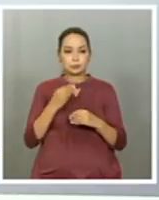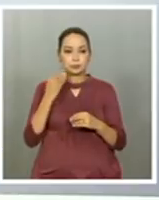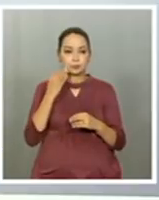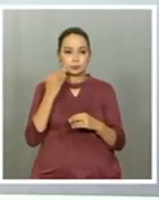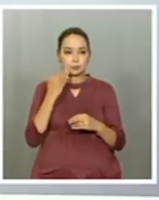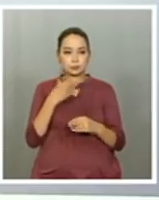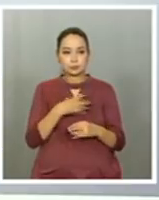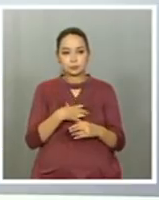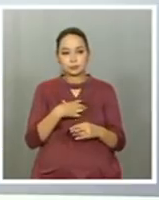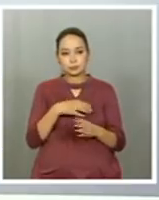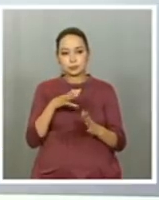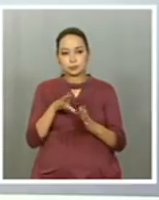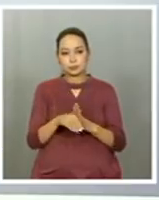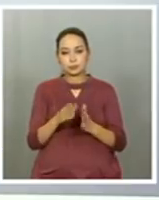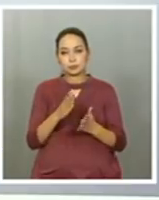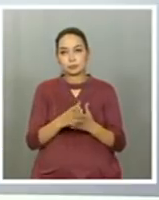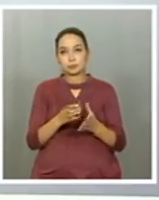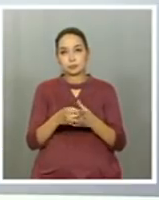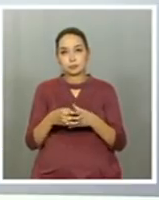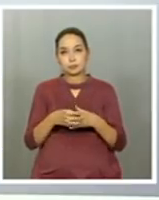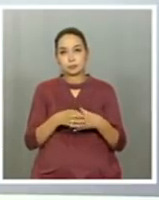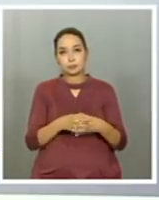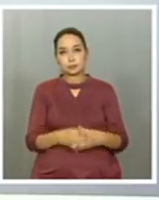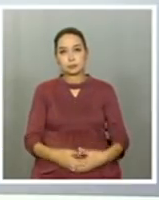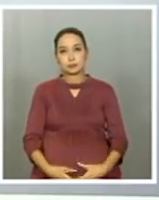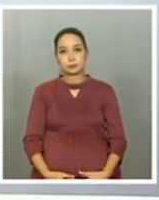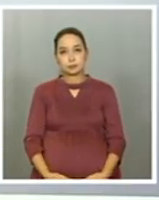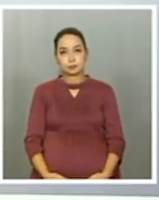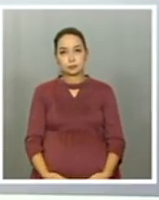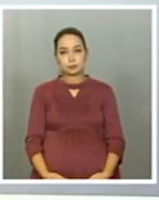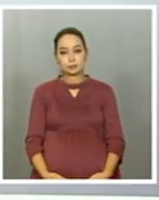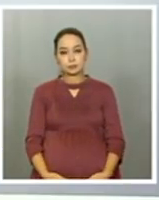болжаудың негізгі болып есептеледі.